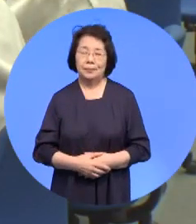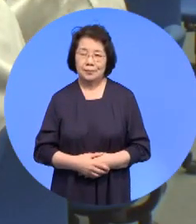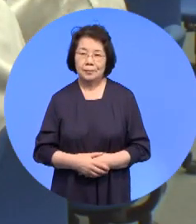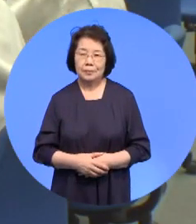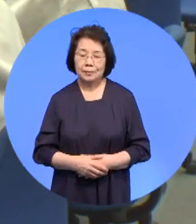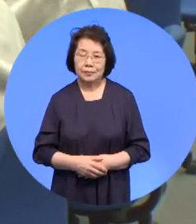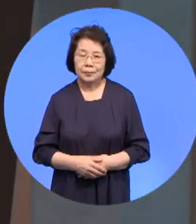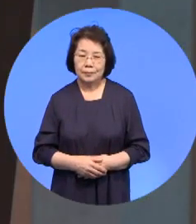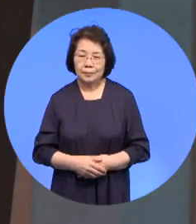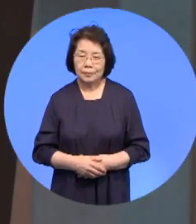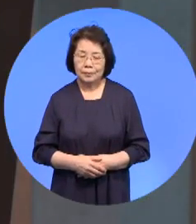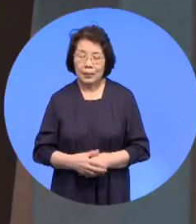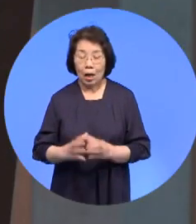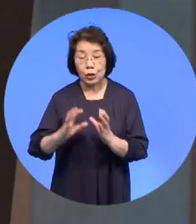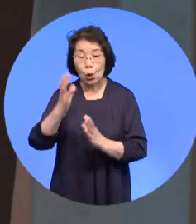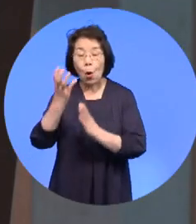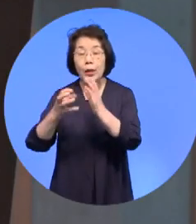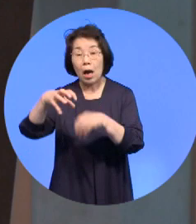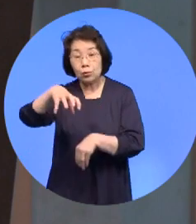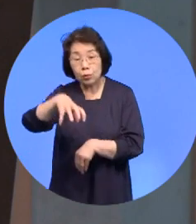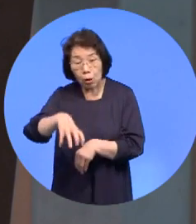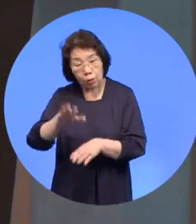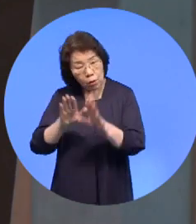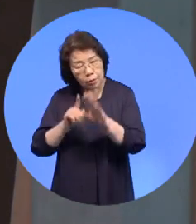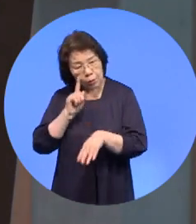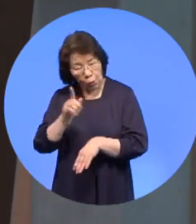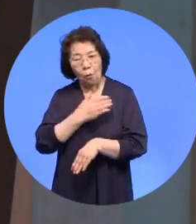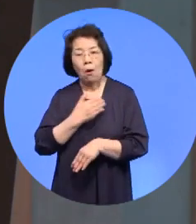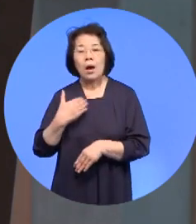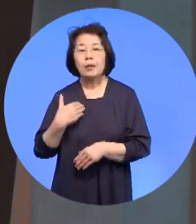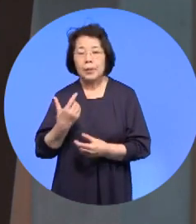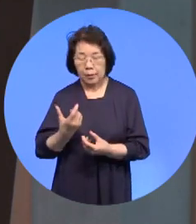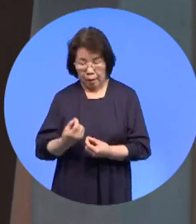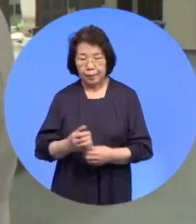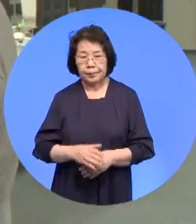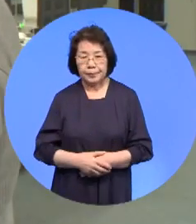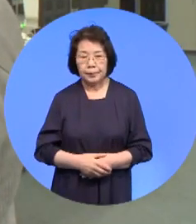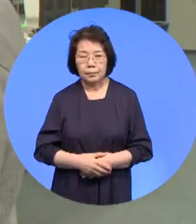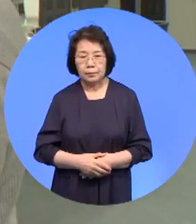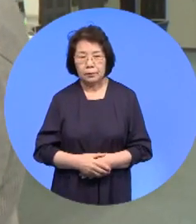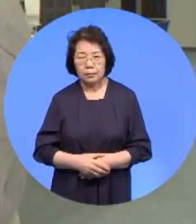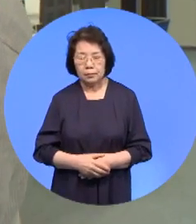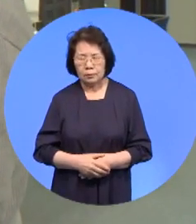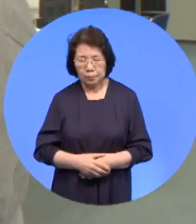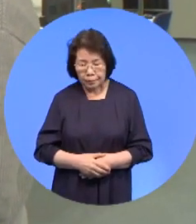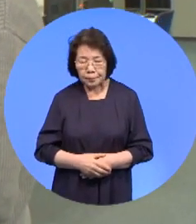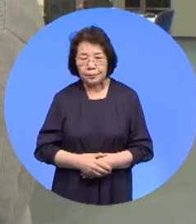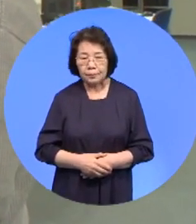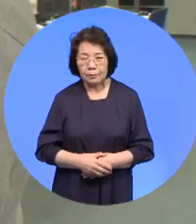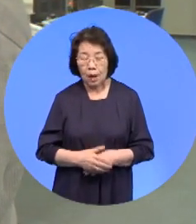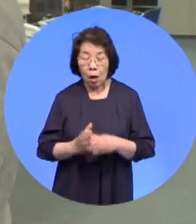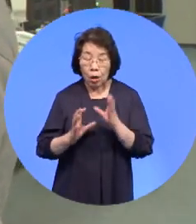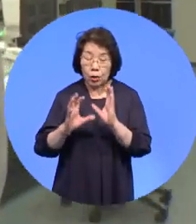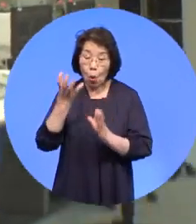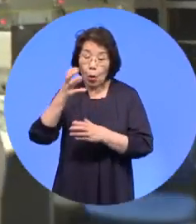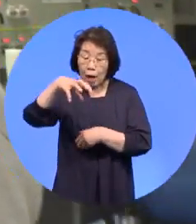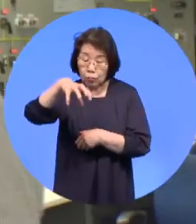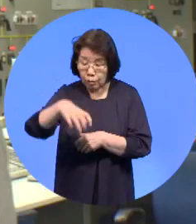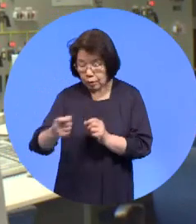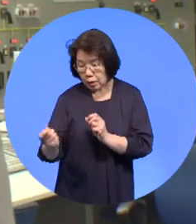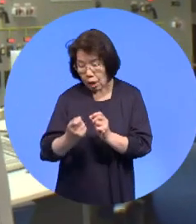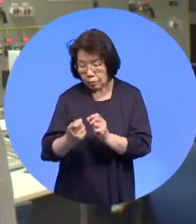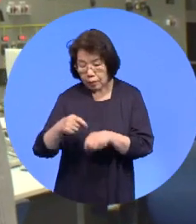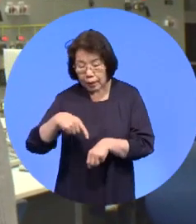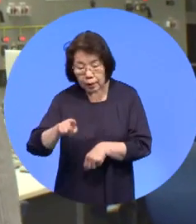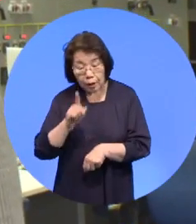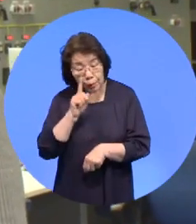上下黒の様子もわかるんですねそうですねも早い全部わかるになっています不動産お話があるんですけども焼却炉近くまで行ってみます近くが